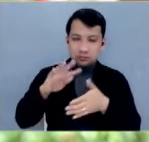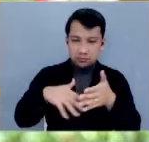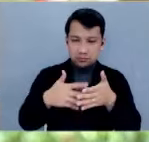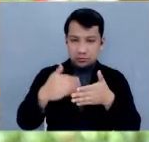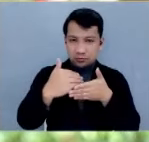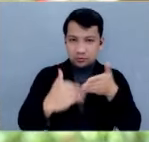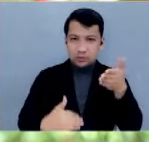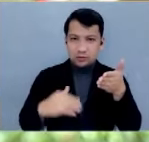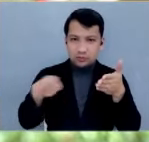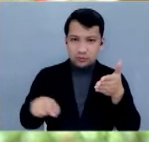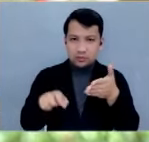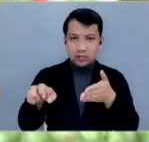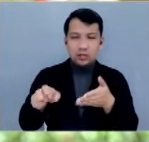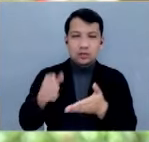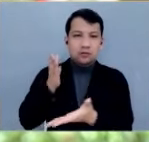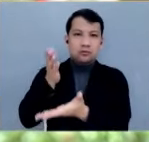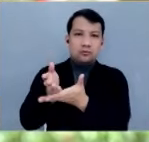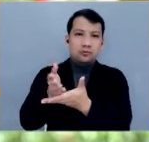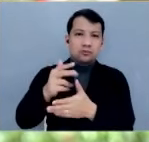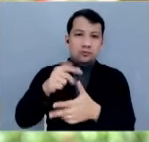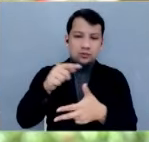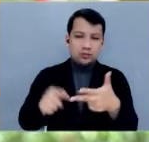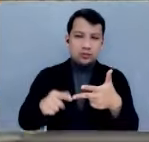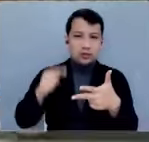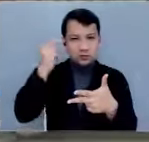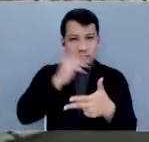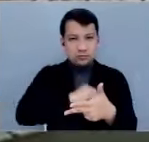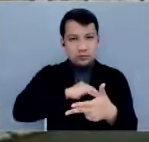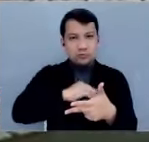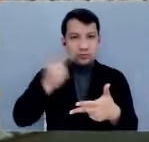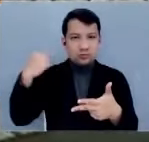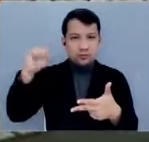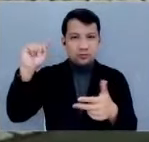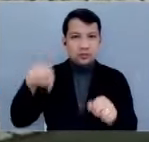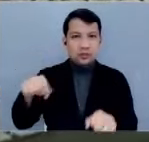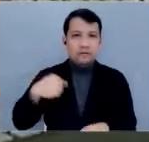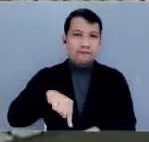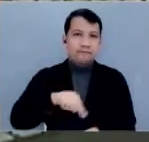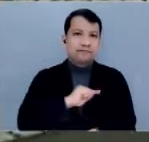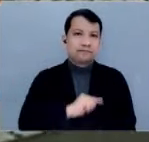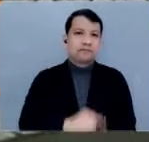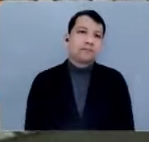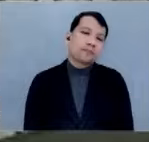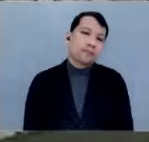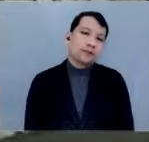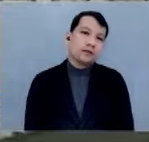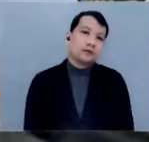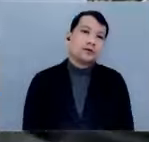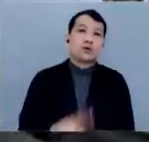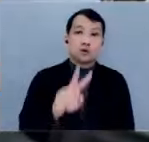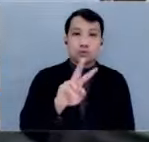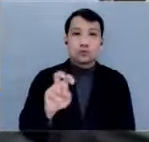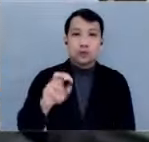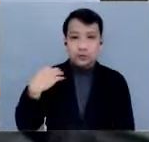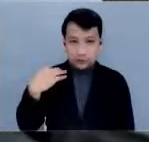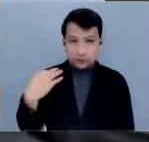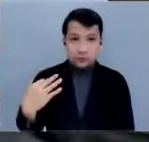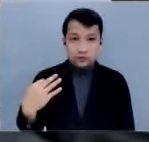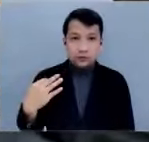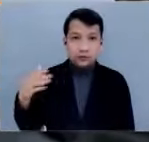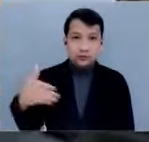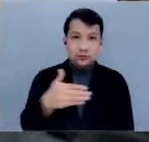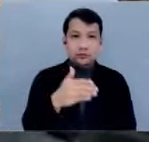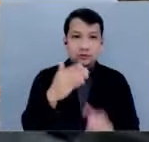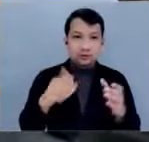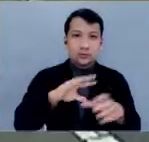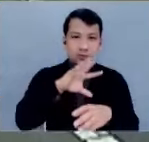basta po ma-achieve natin yung tatlong mission na yon, success po tayo. Aabot sa 200 volunteers at mangingisda ang makikiisa